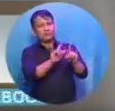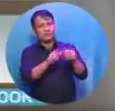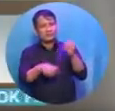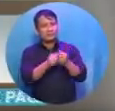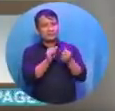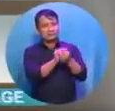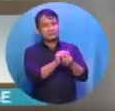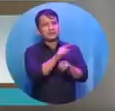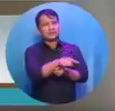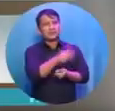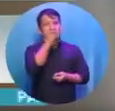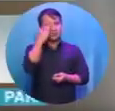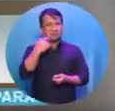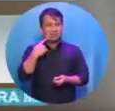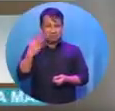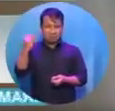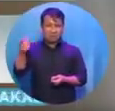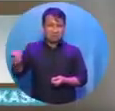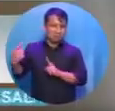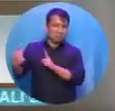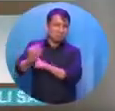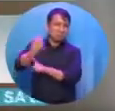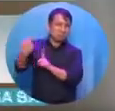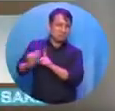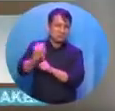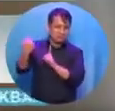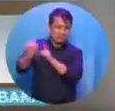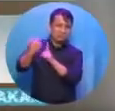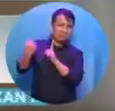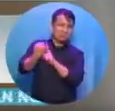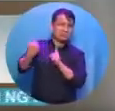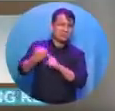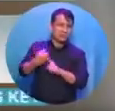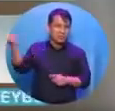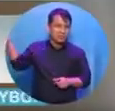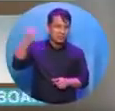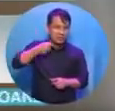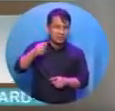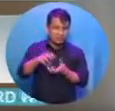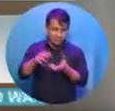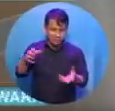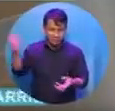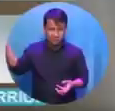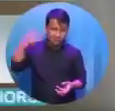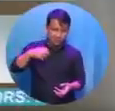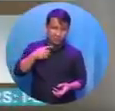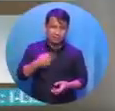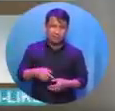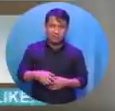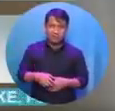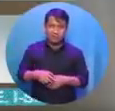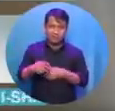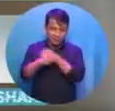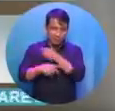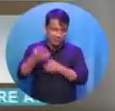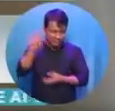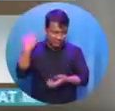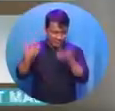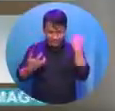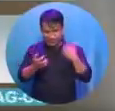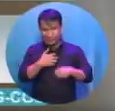ng sinasaktan niya ako, paulit-ulit na lang niya akong sinasaktan. Pinupok-pok po siya ng bato, andyan po sa puking siya, kalmutin po